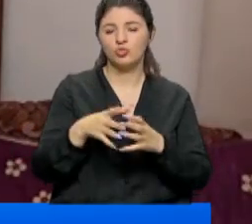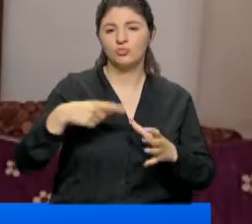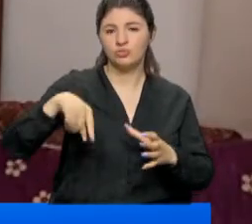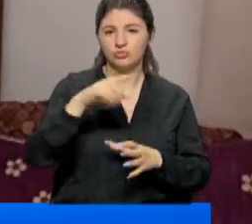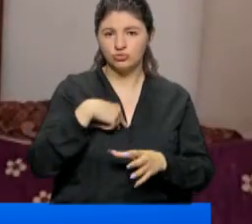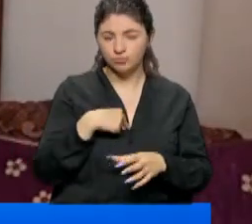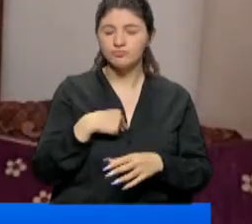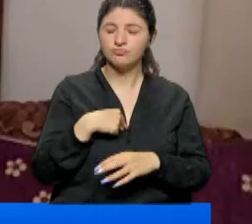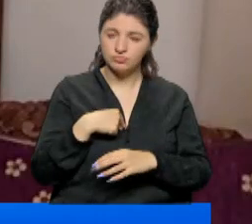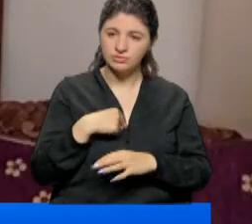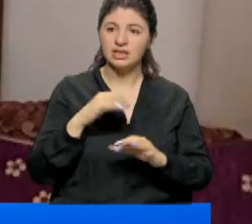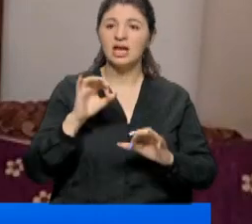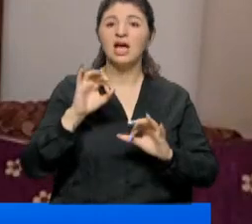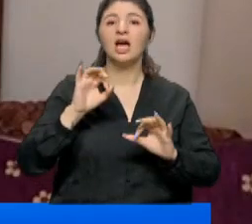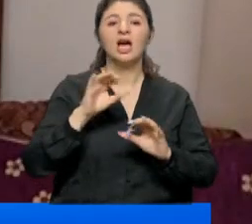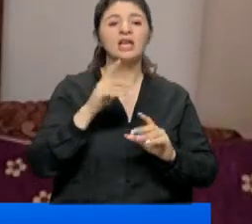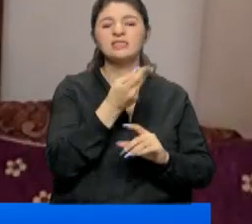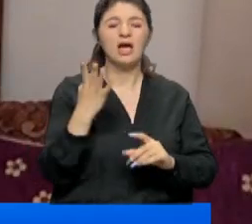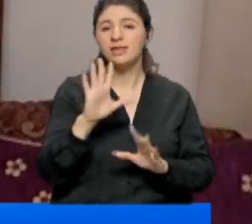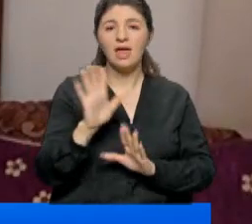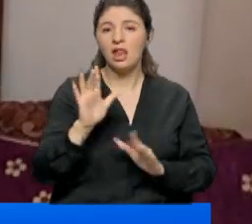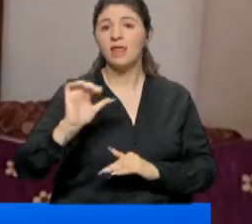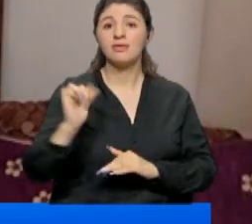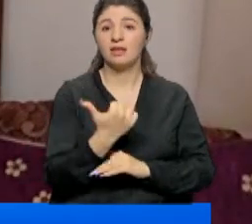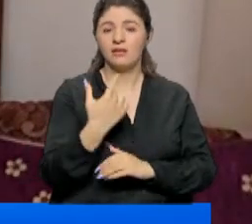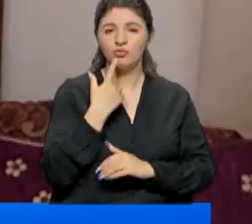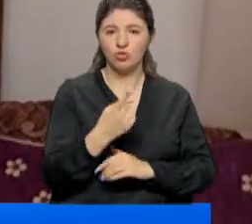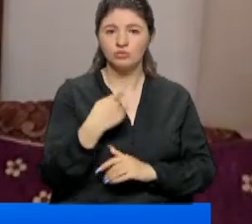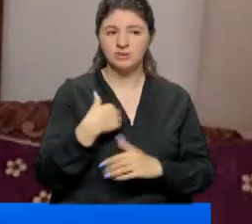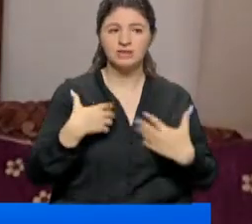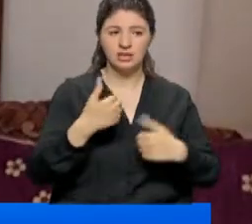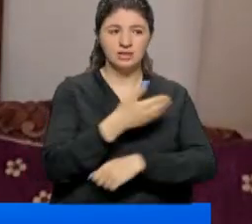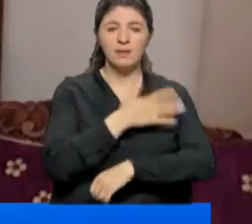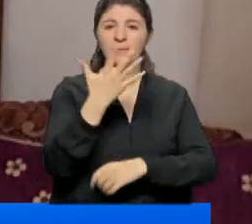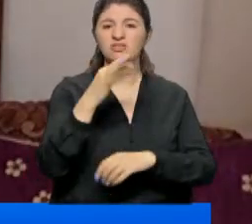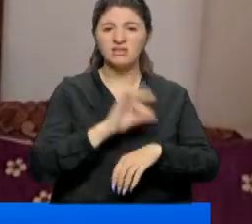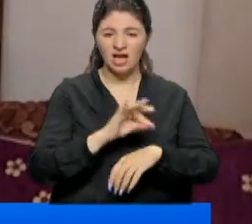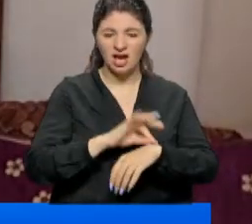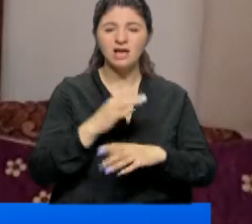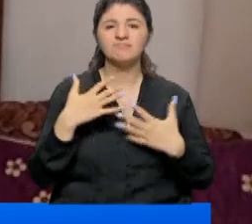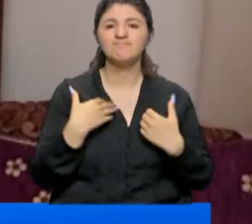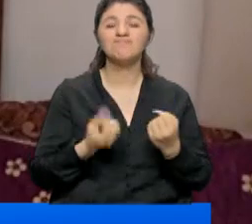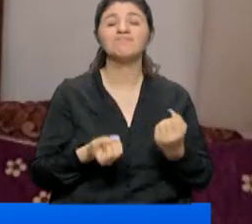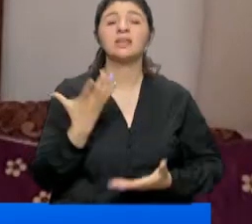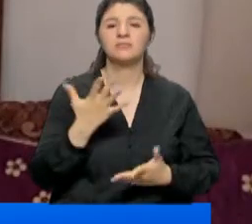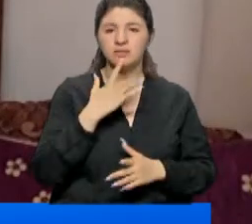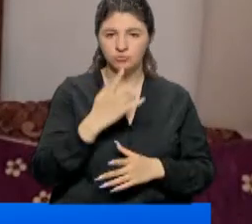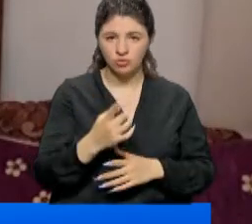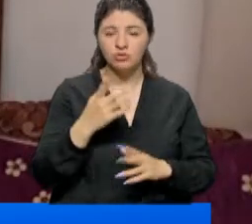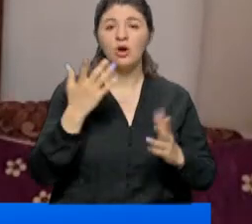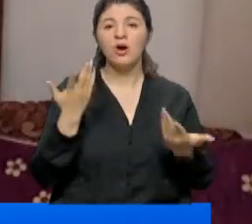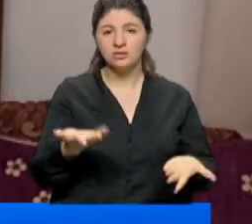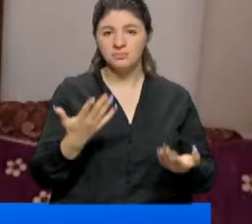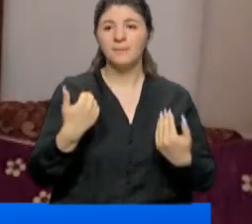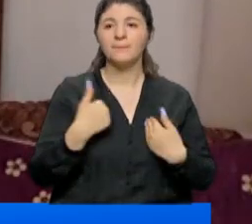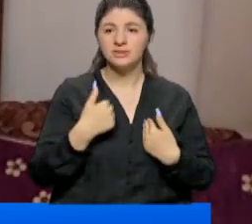örgütümüz nicelik değil nitelik diyoruz sağlık hizmetinde Beş dakikaya sağlık sığmaz diyoruz o zaman